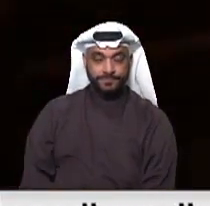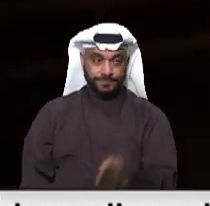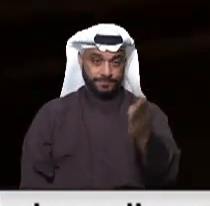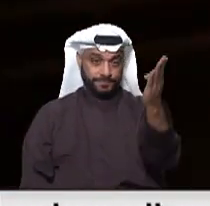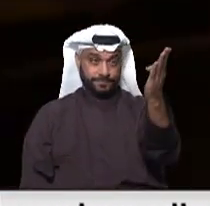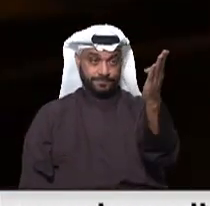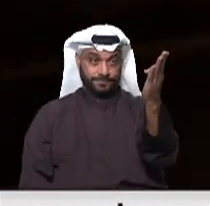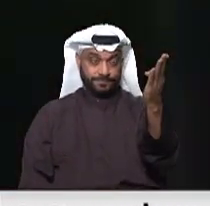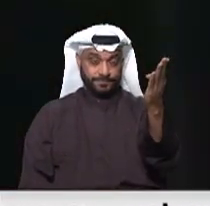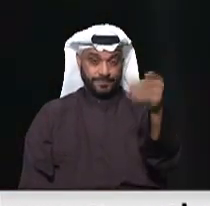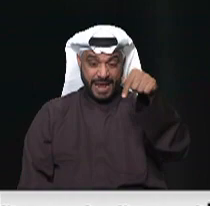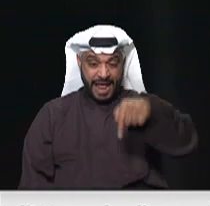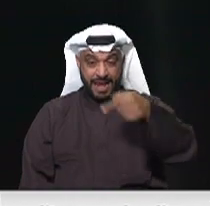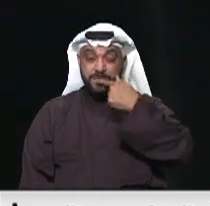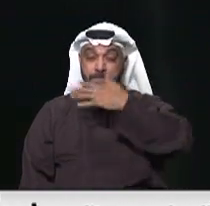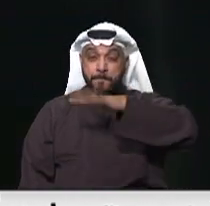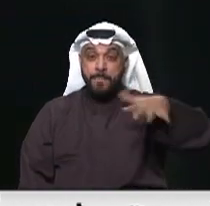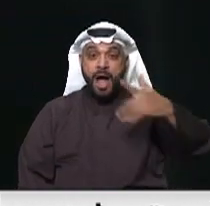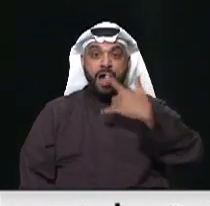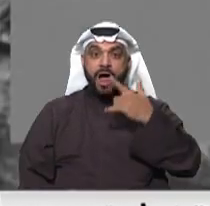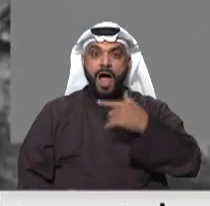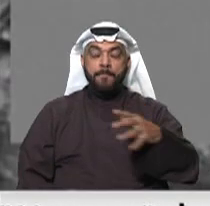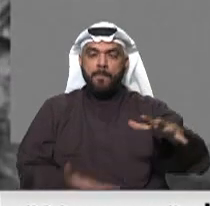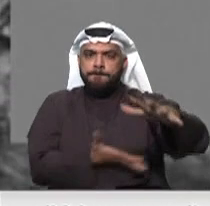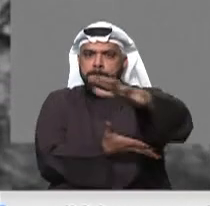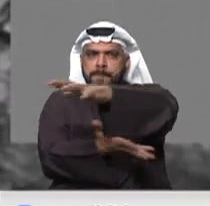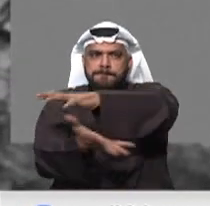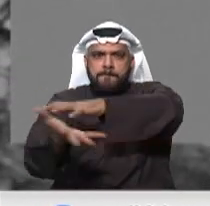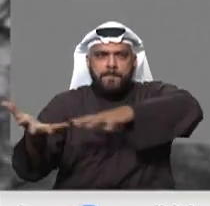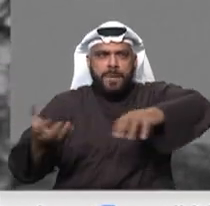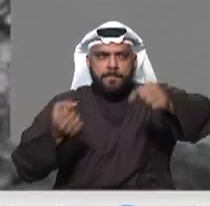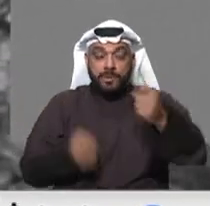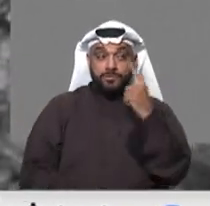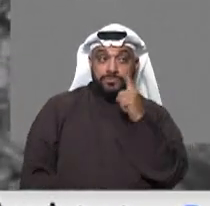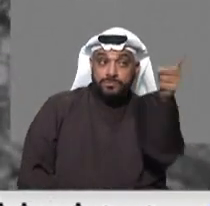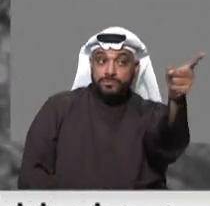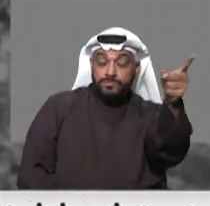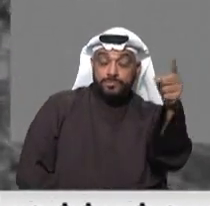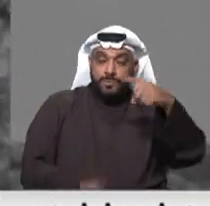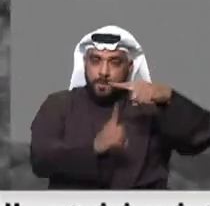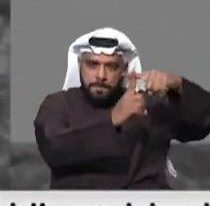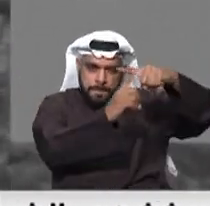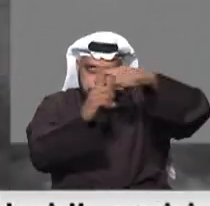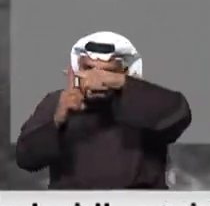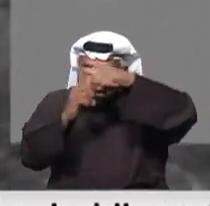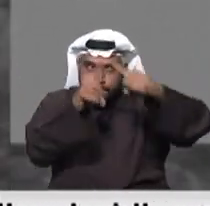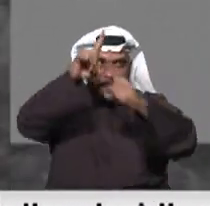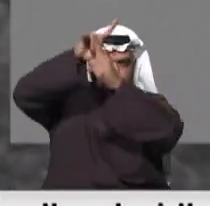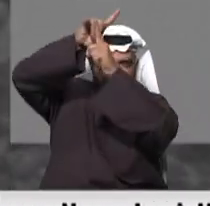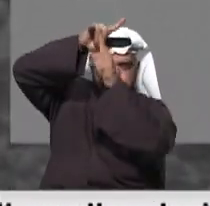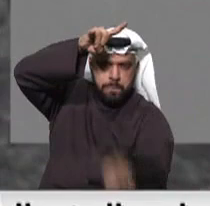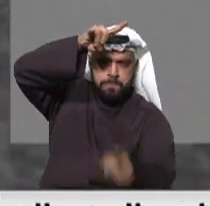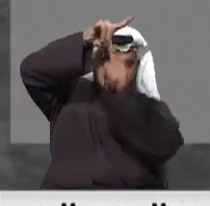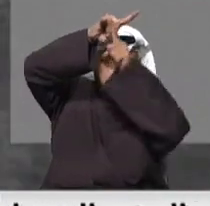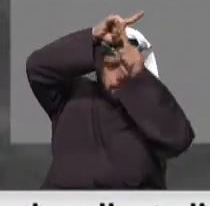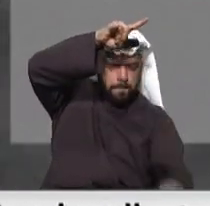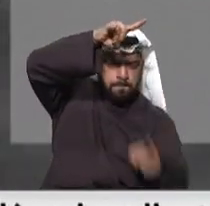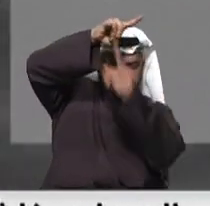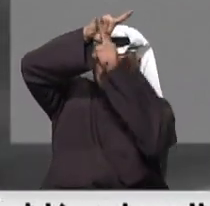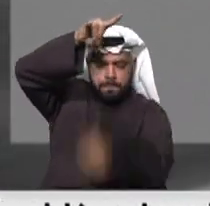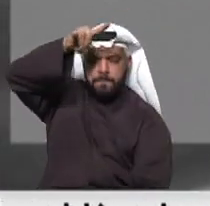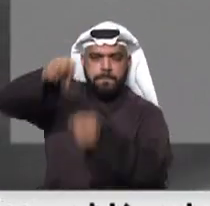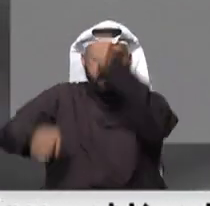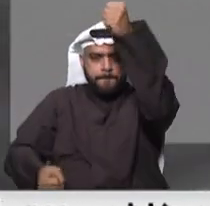التوتر في البحر الأحمر إلى أعلى مستوياته، سلسلة من الضربات الجوية الأمريكية على مواقع حوثية في